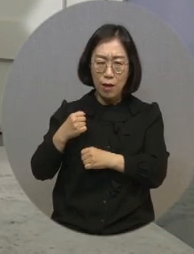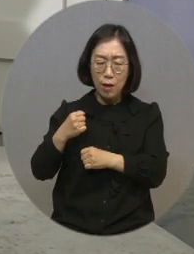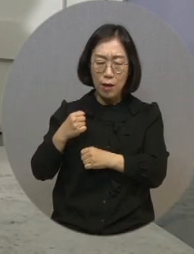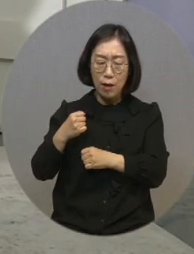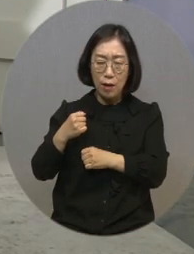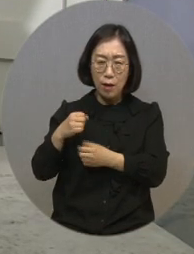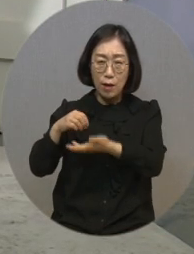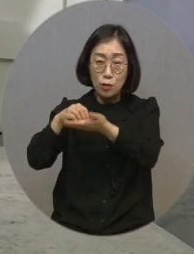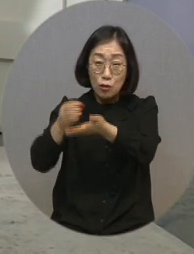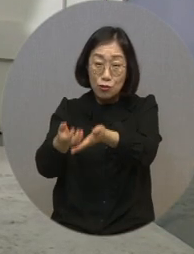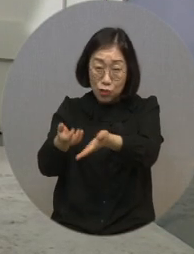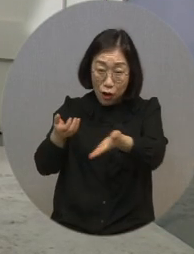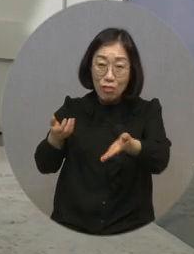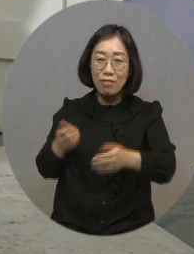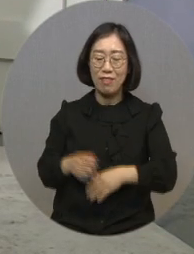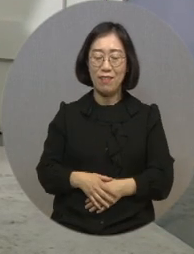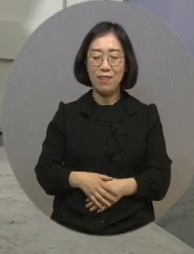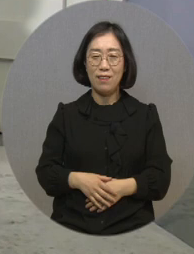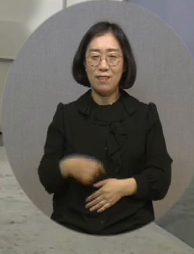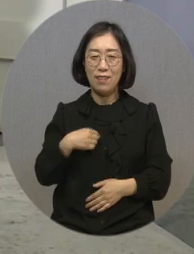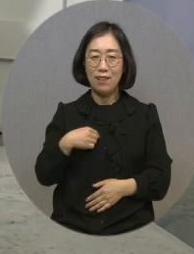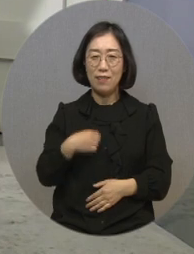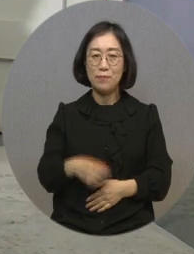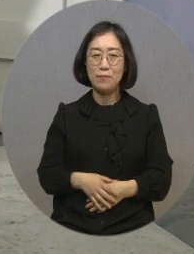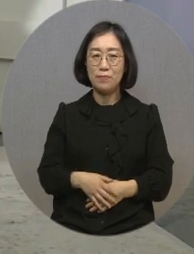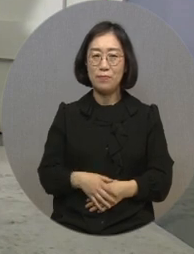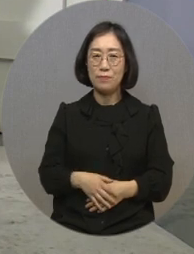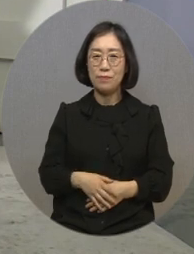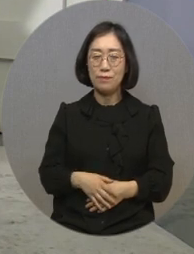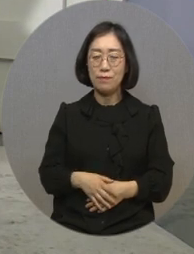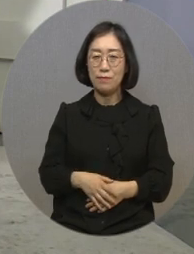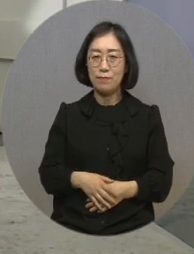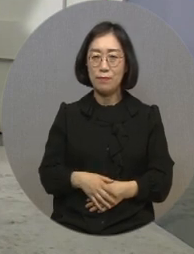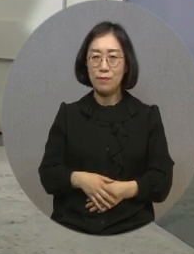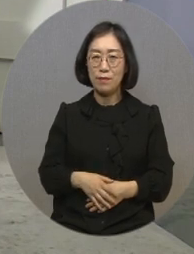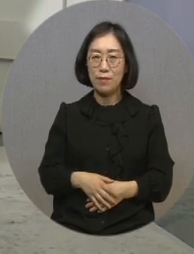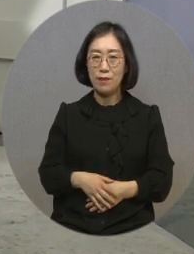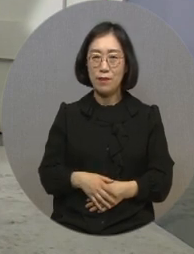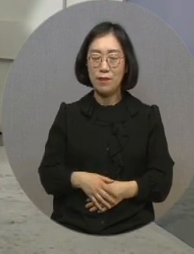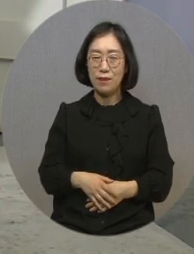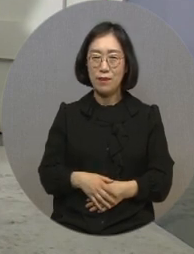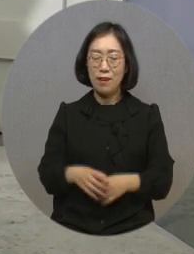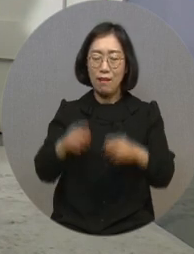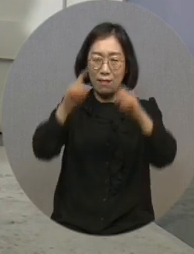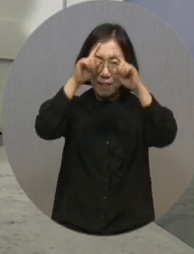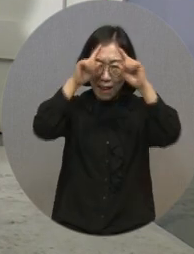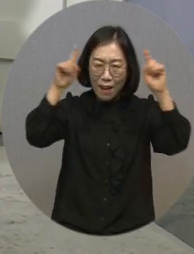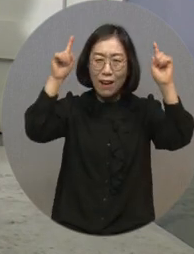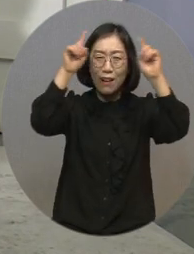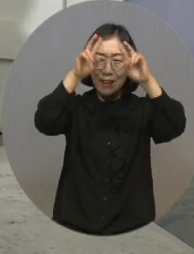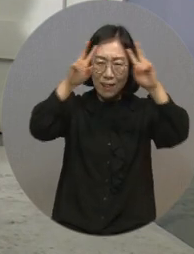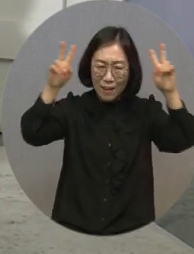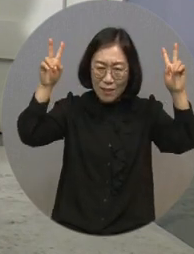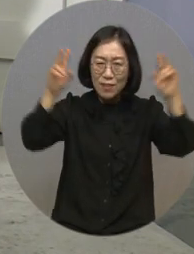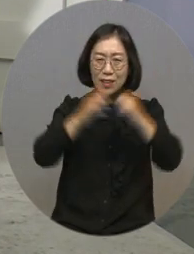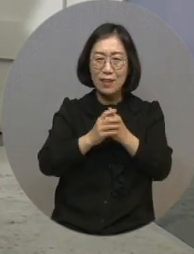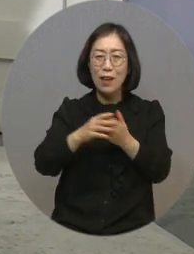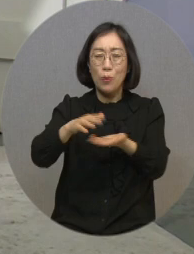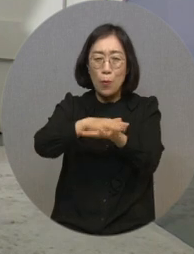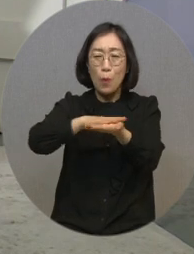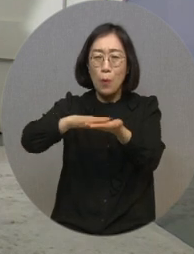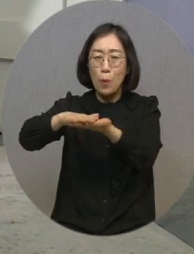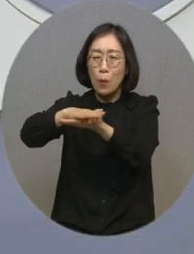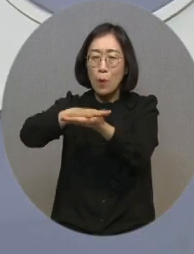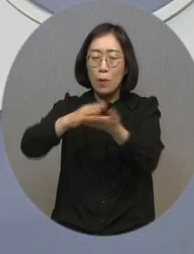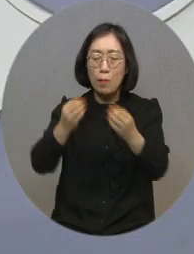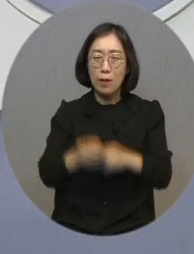저희 때만 군대를 갔죠. 예, 저희 때만 해도 대개는 군대 가기 전에는 그냥 대학생들 철없이 막 놀았던 것 같습니다.